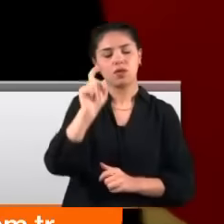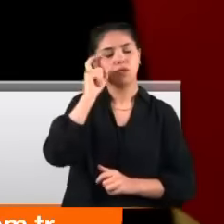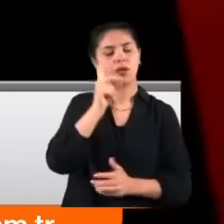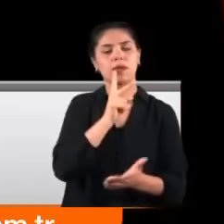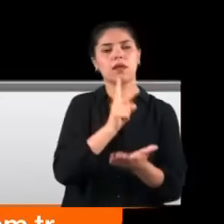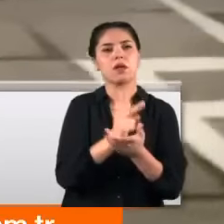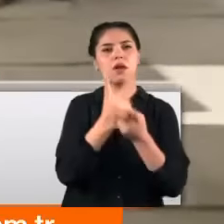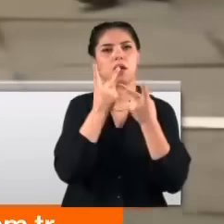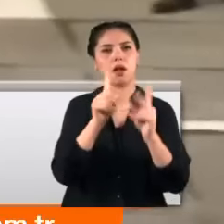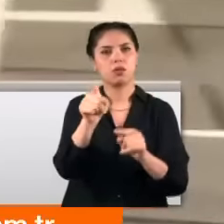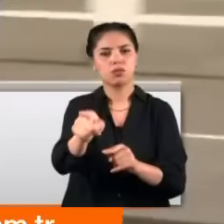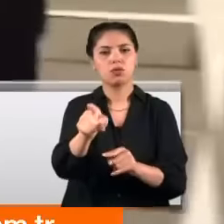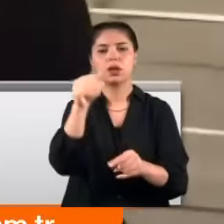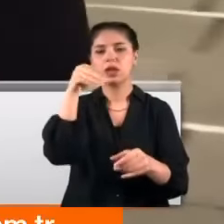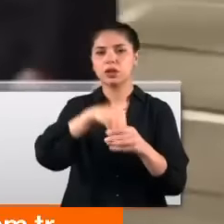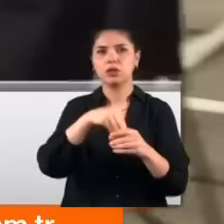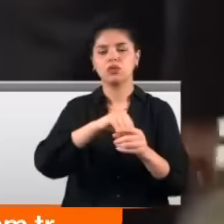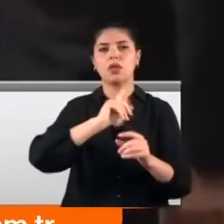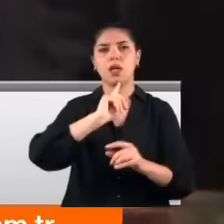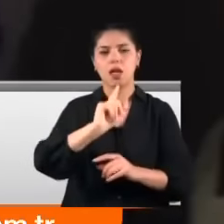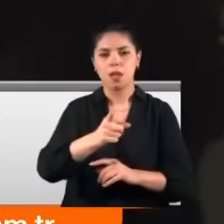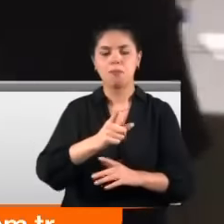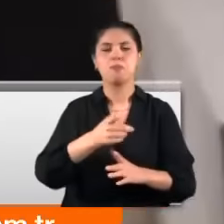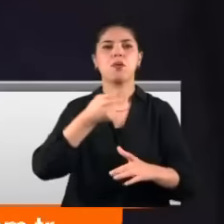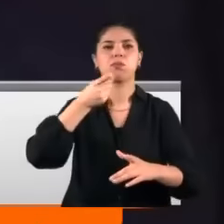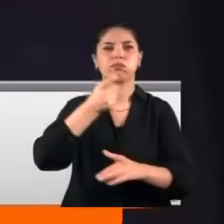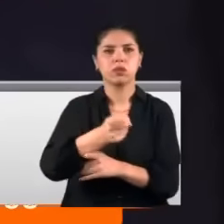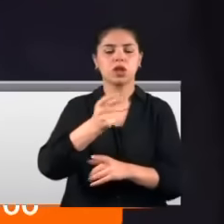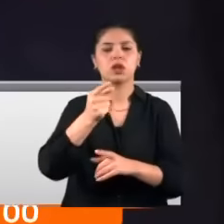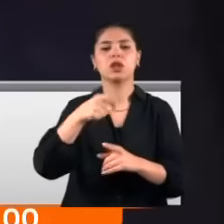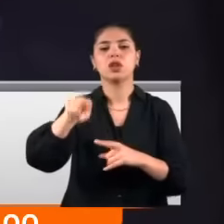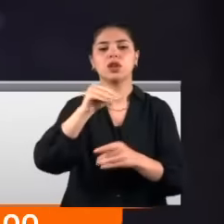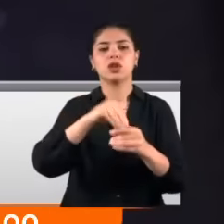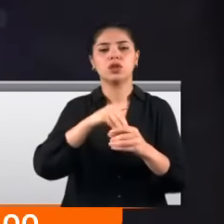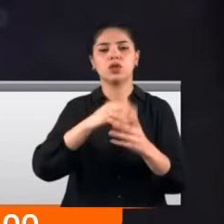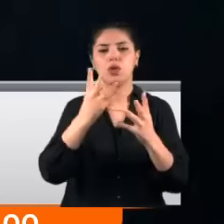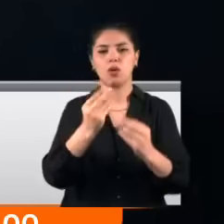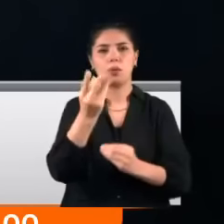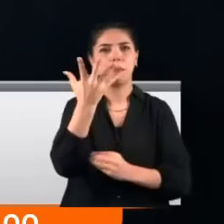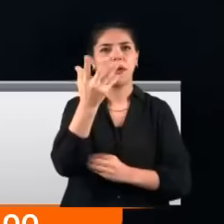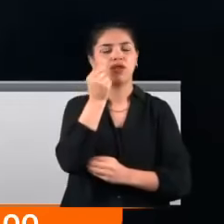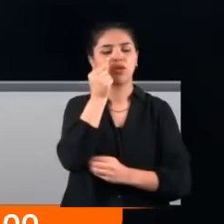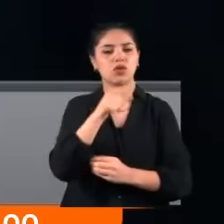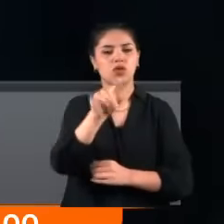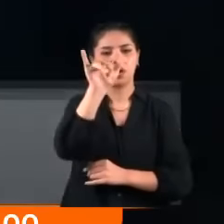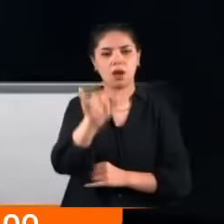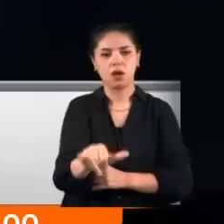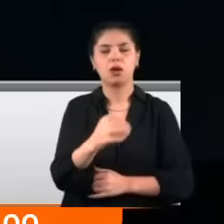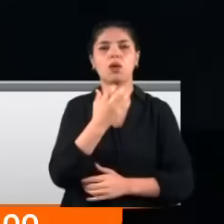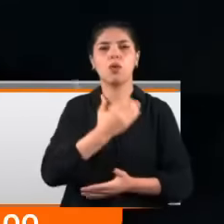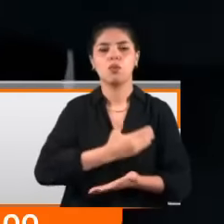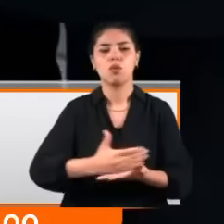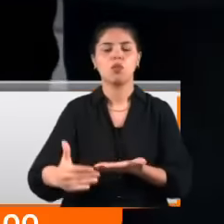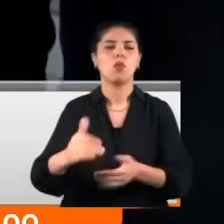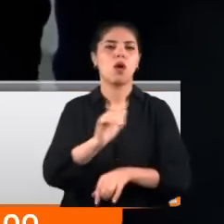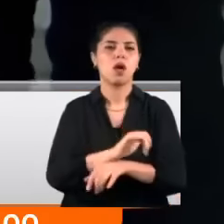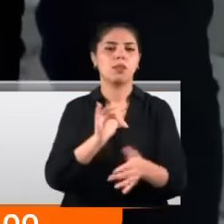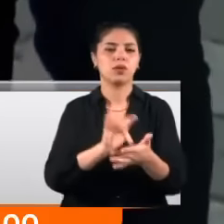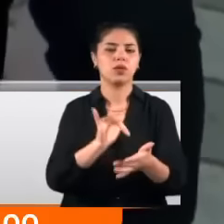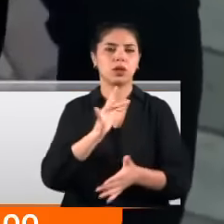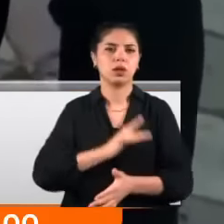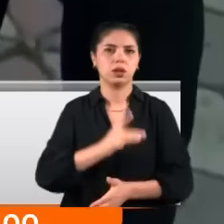mütalasını açıkladı. Aralarında tetikçi ve azmettiricilerin de bulunduğu 5 sanık hakkında ağırlaştırılmış müebbet hapis cezası